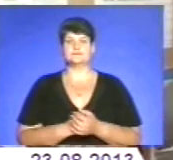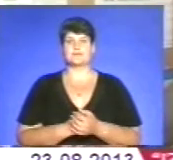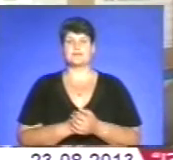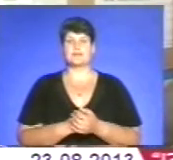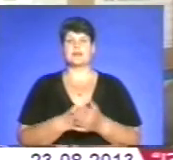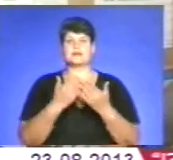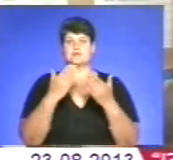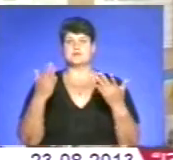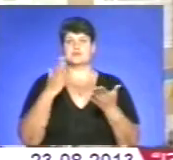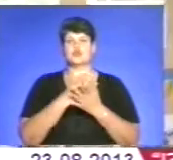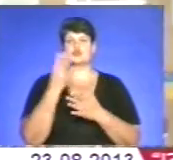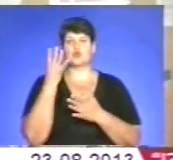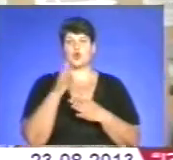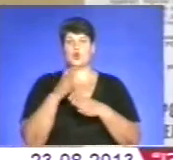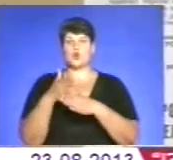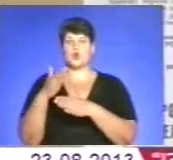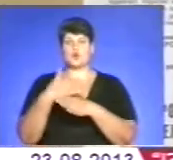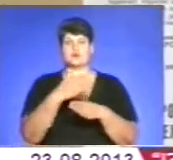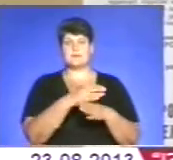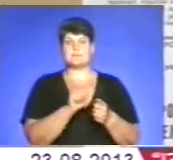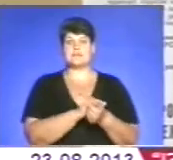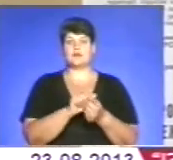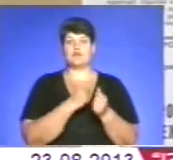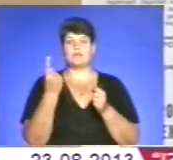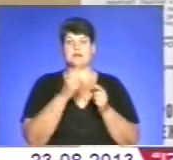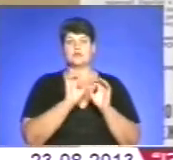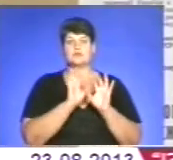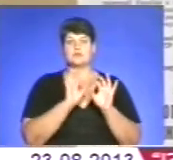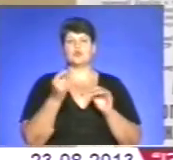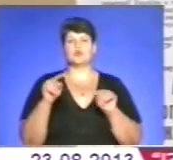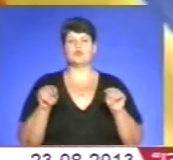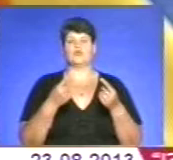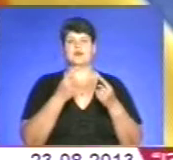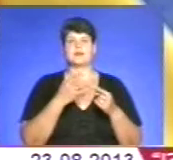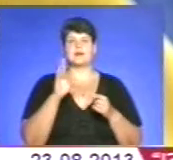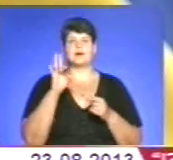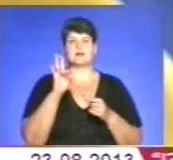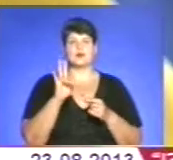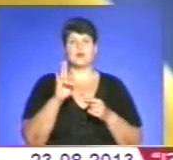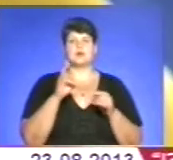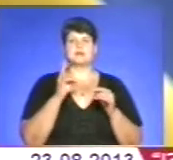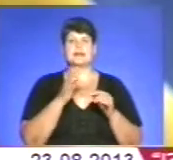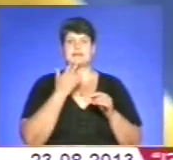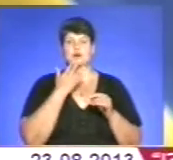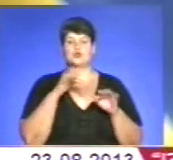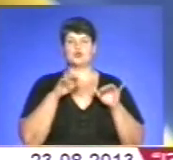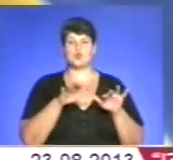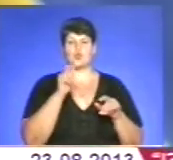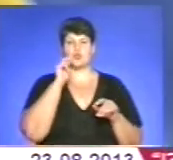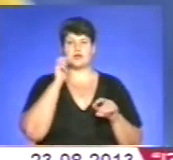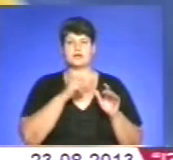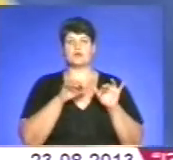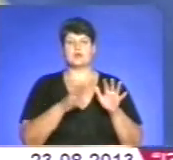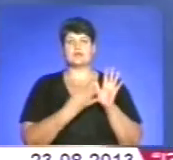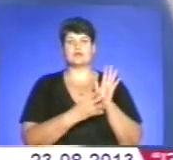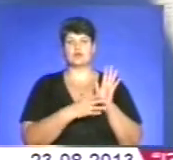Експозиція складається з чотирьох розділів матеріали. У першому розповідають про утворення Народного руху України, події 90-х років, революцію